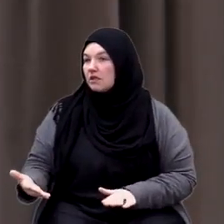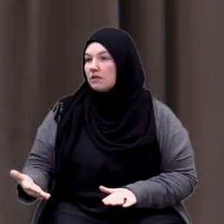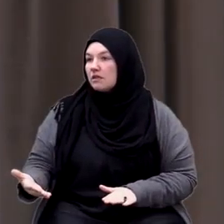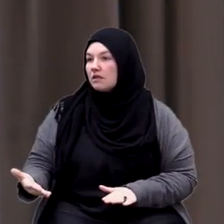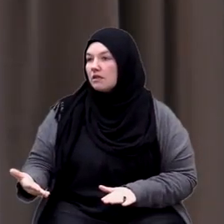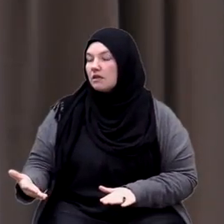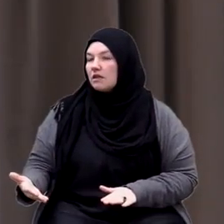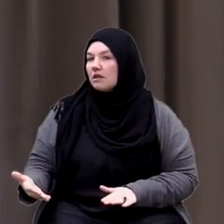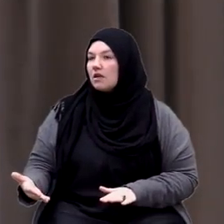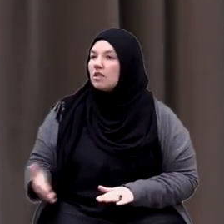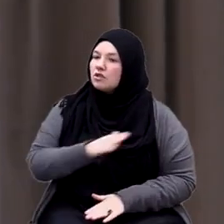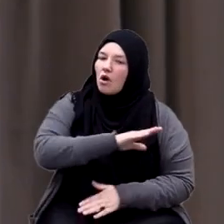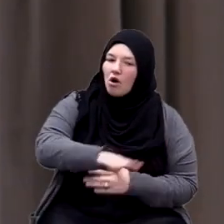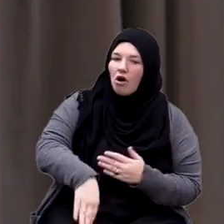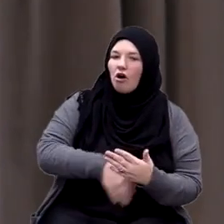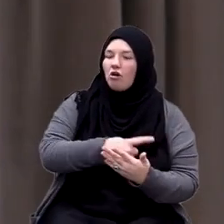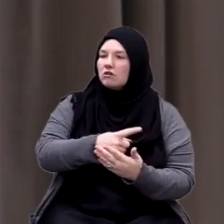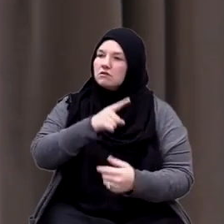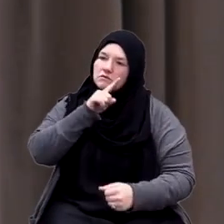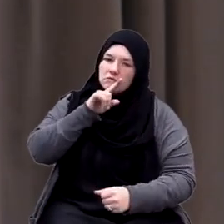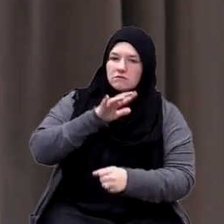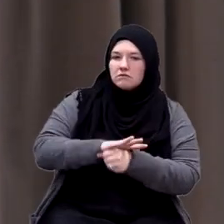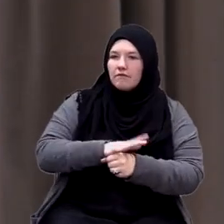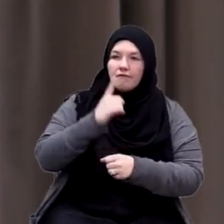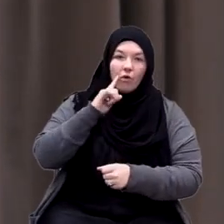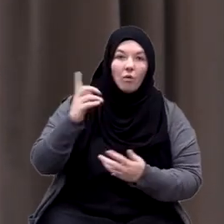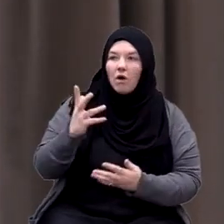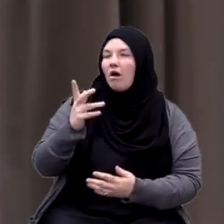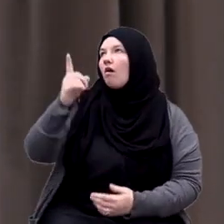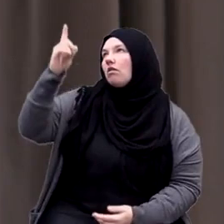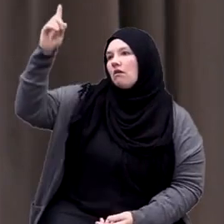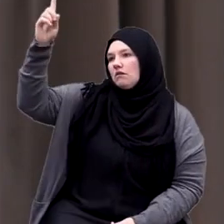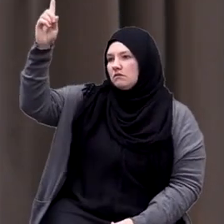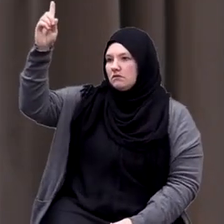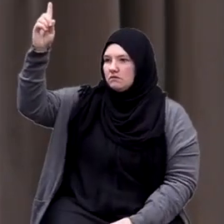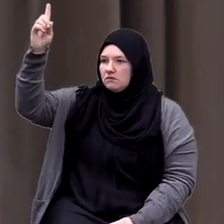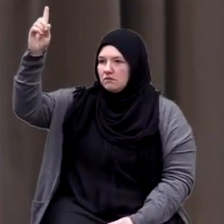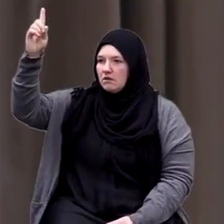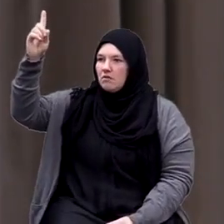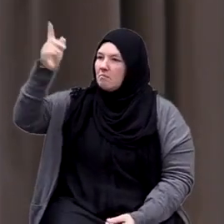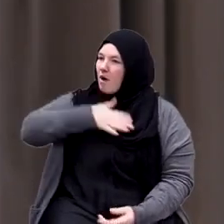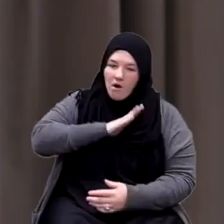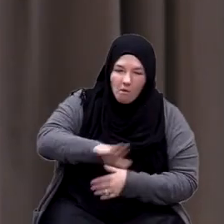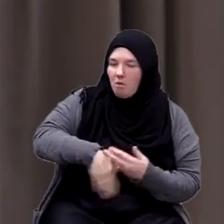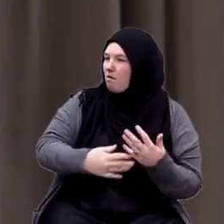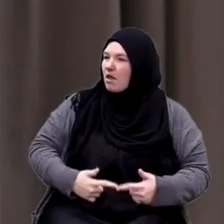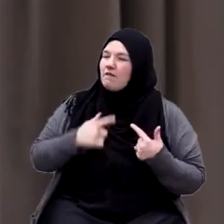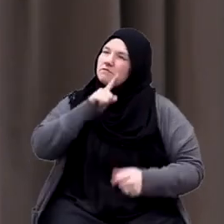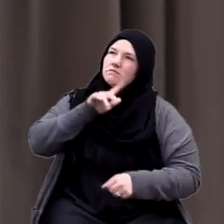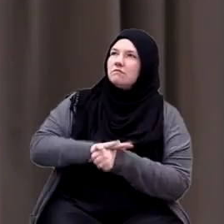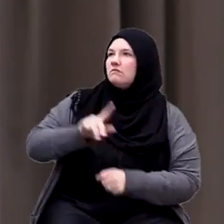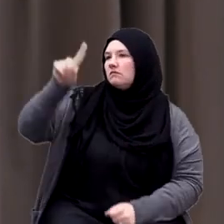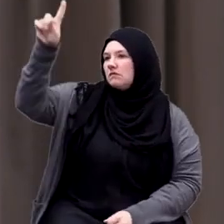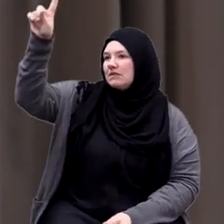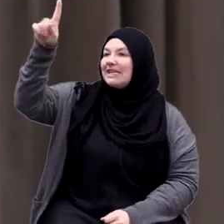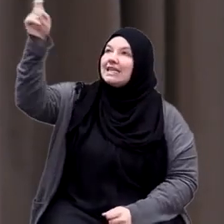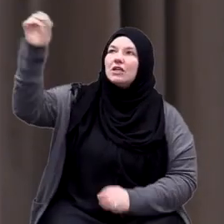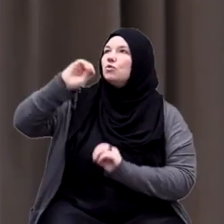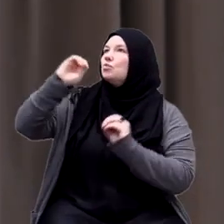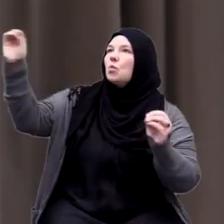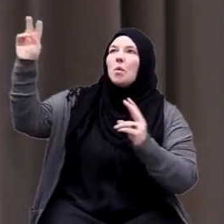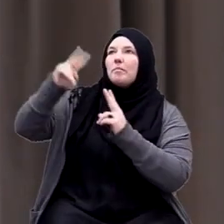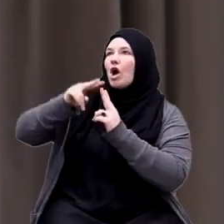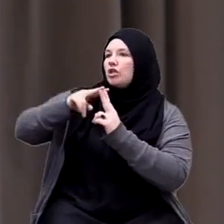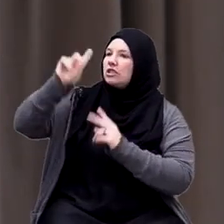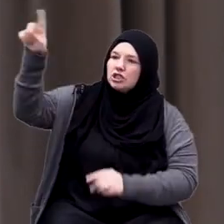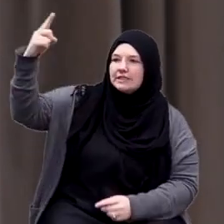all dedicated and devoted to Allah. لَا شَرِيكَ لَهُ. He has no partners.